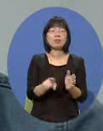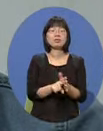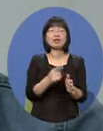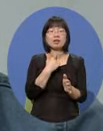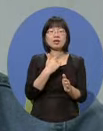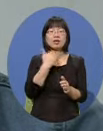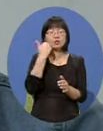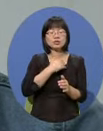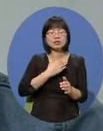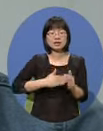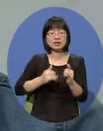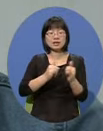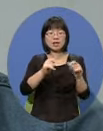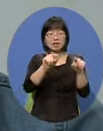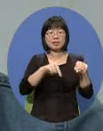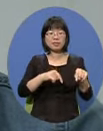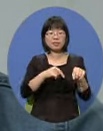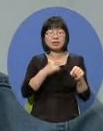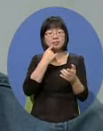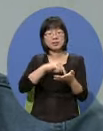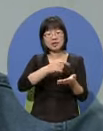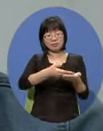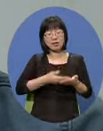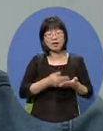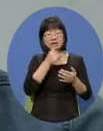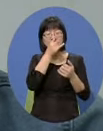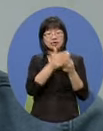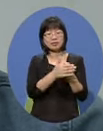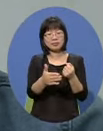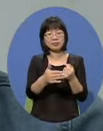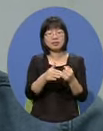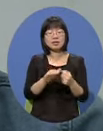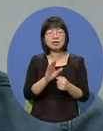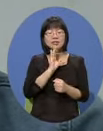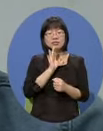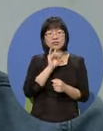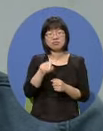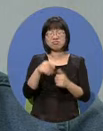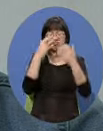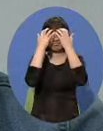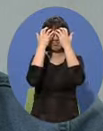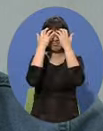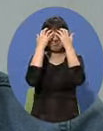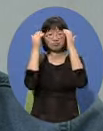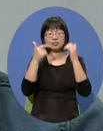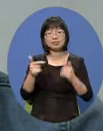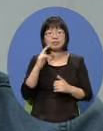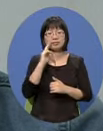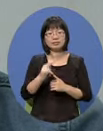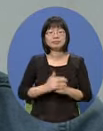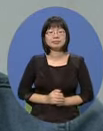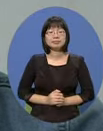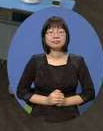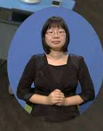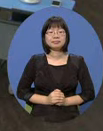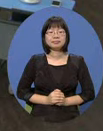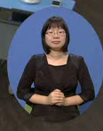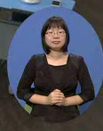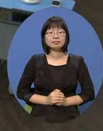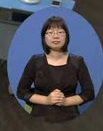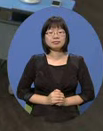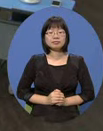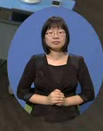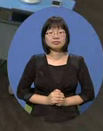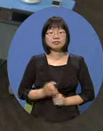믿었던 누군가에게서 많이 이런 것들이 일어나기 때문에 네, 정말 좀 그런 부분들이 고충인 것 같아요. 네.